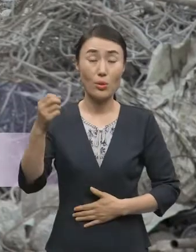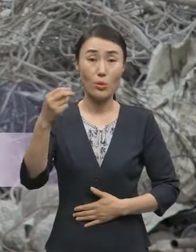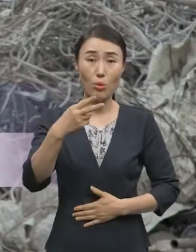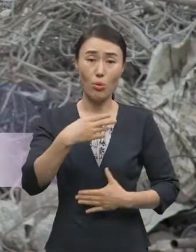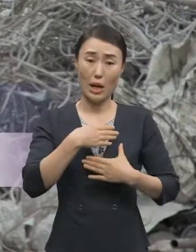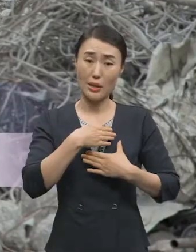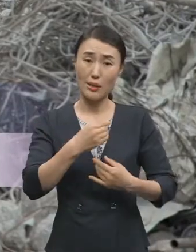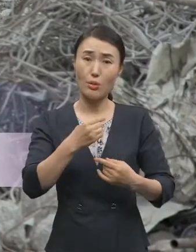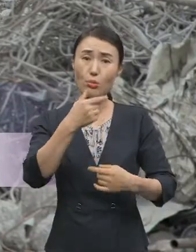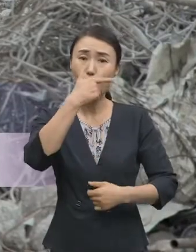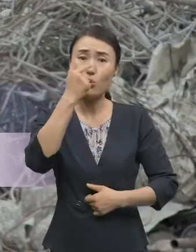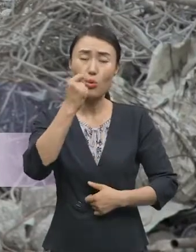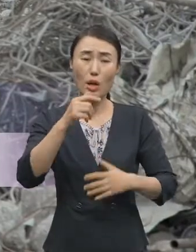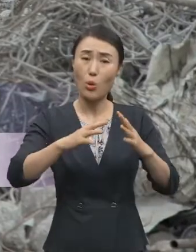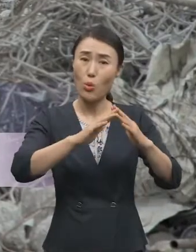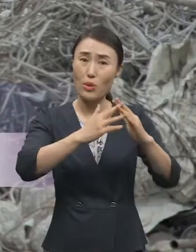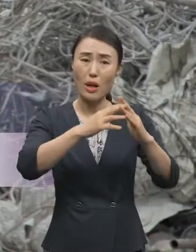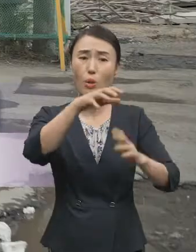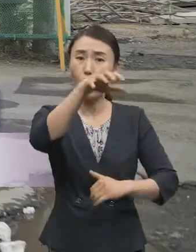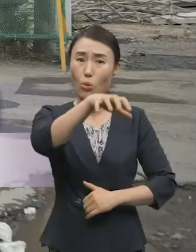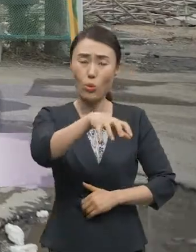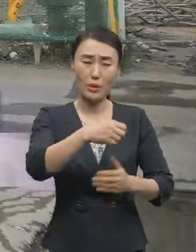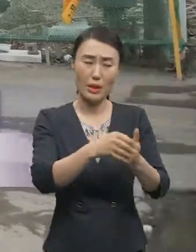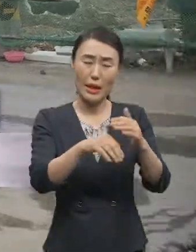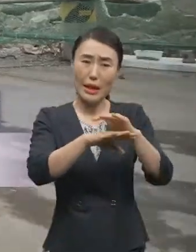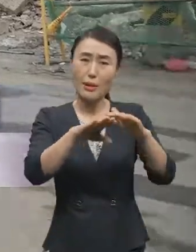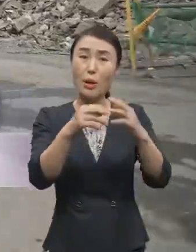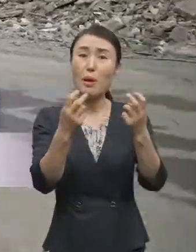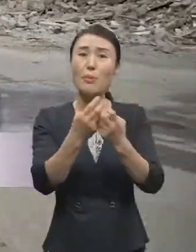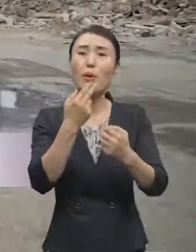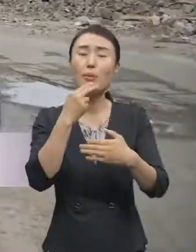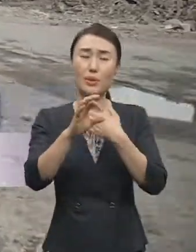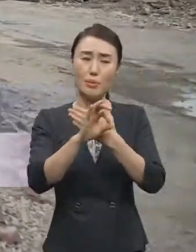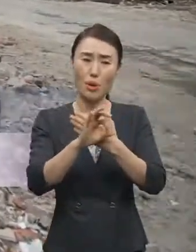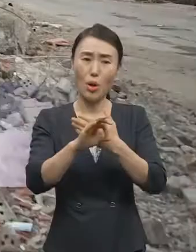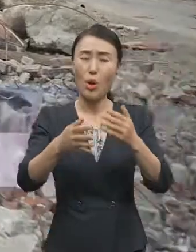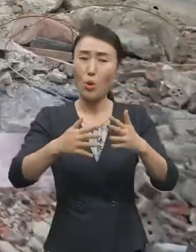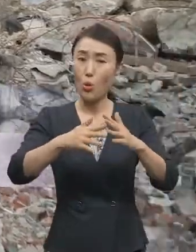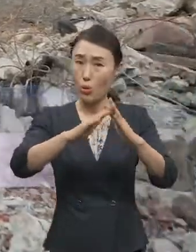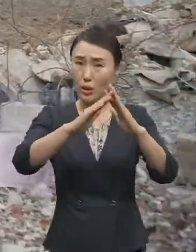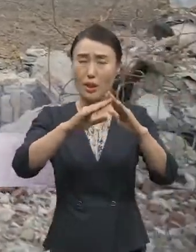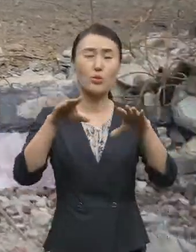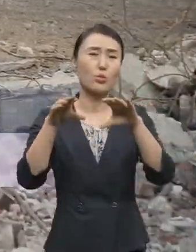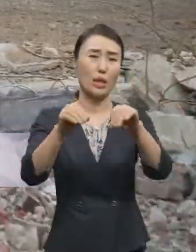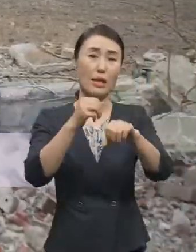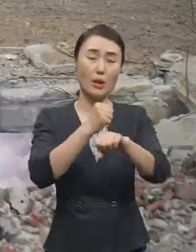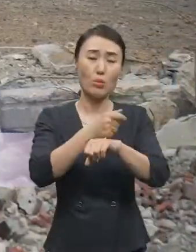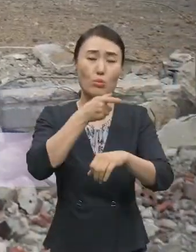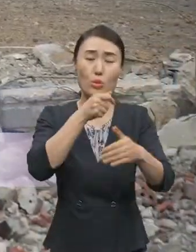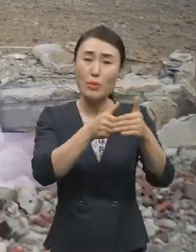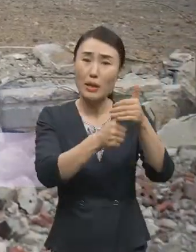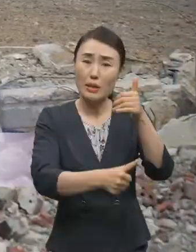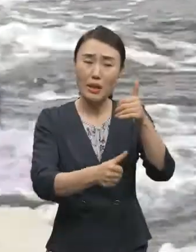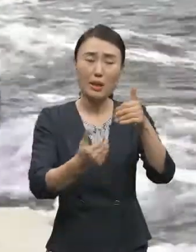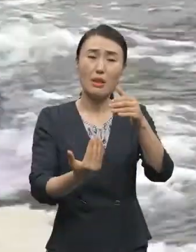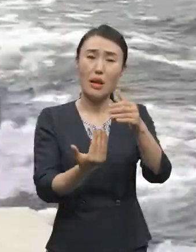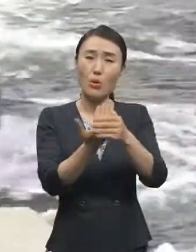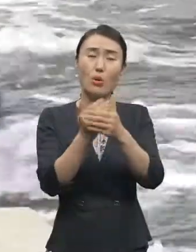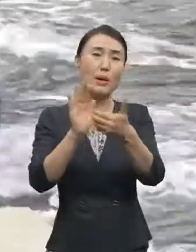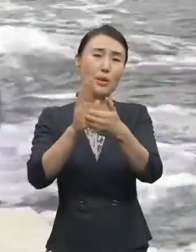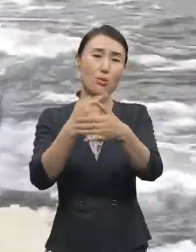아울러 안전성 이 미흡한 0 사장은 대책마련 전까지의 공사를 중단시키고 익사 사고에 대비해